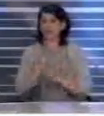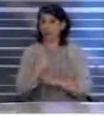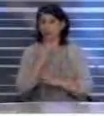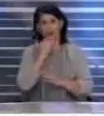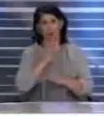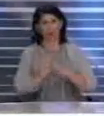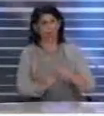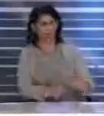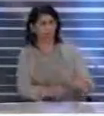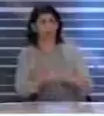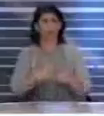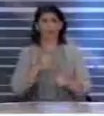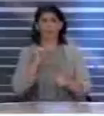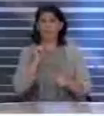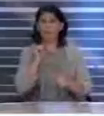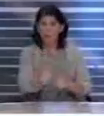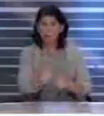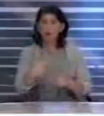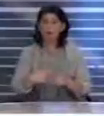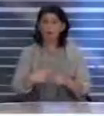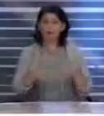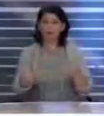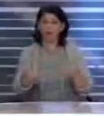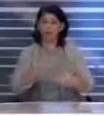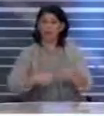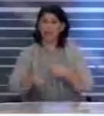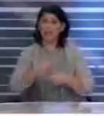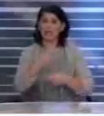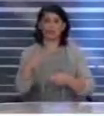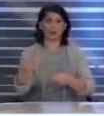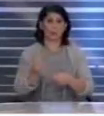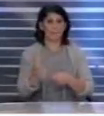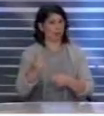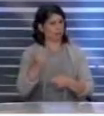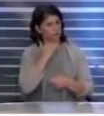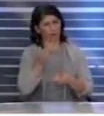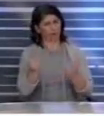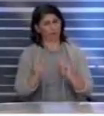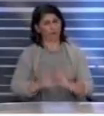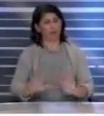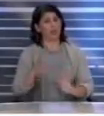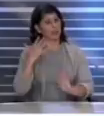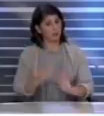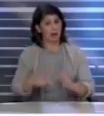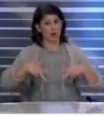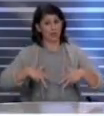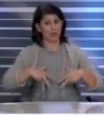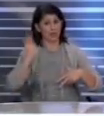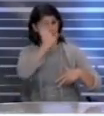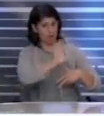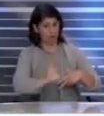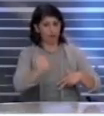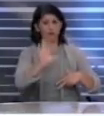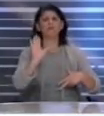μπορούμε να αφήσουμε την Ελλάδα μόνη της να διαχειριστεί το ζήτημα των προσφύγων. Υπάρχουν χώρες στην Ευρώπη οι οποίες